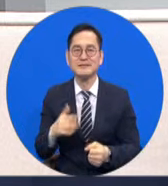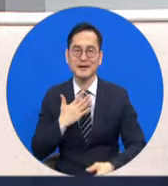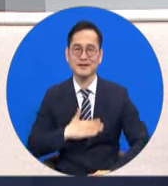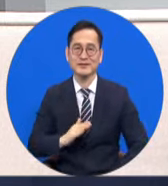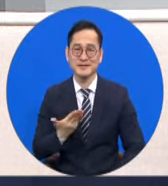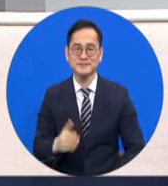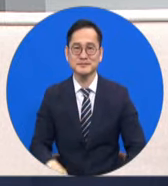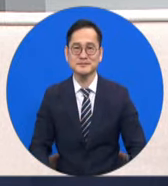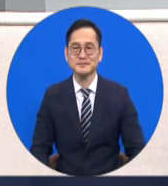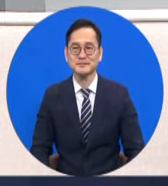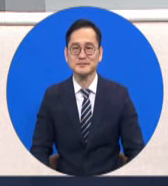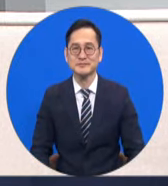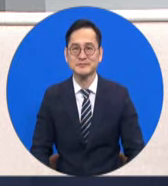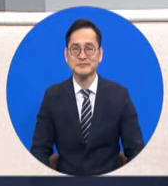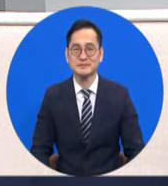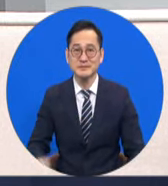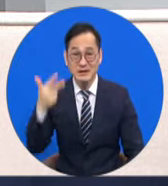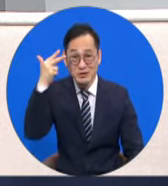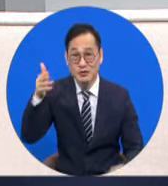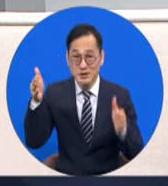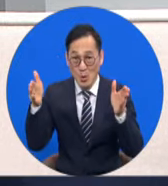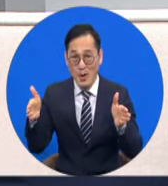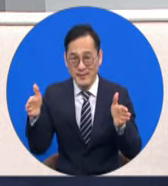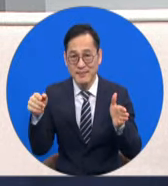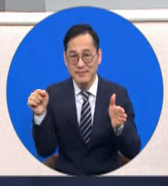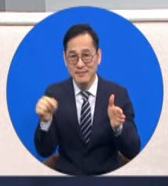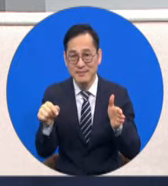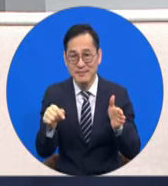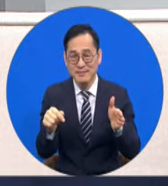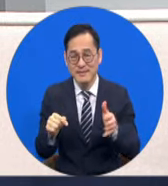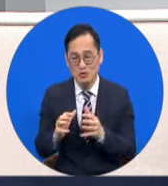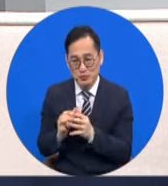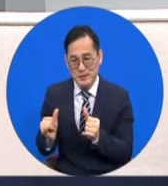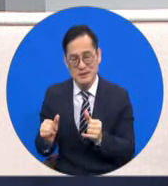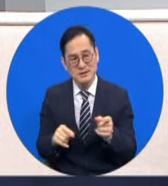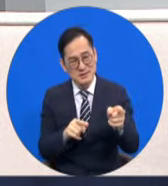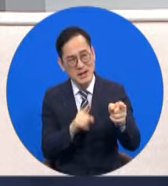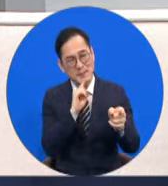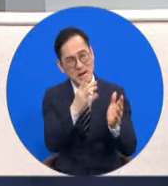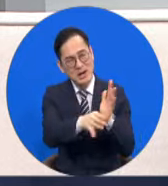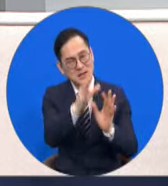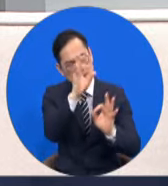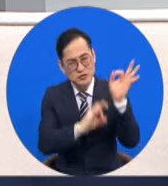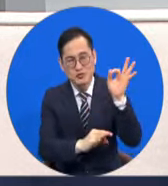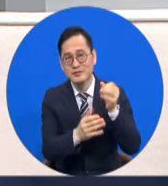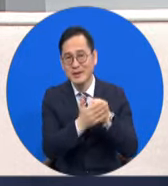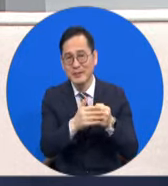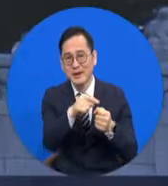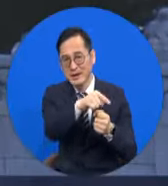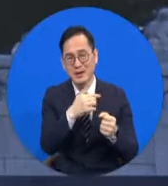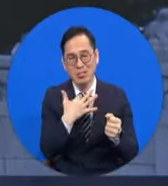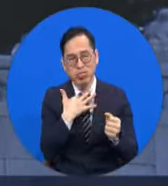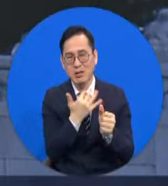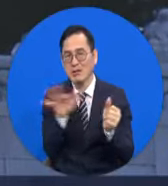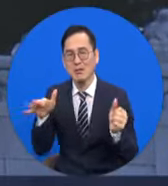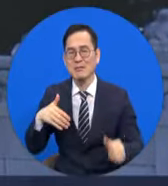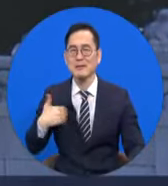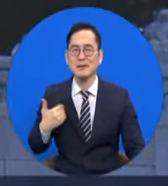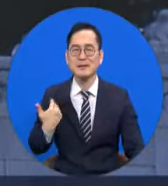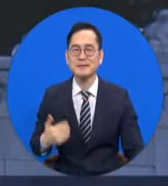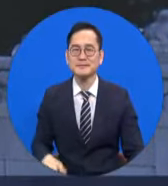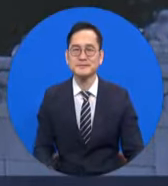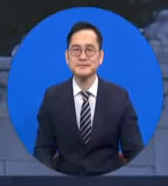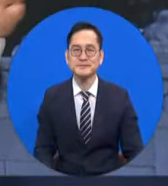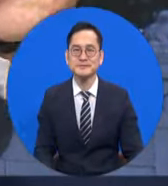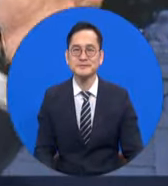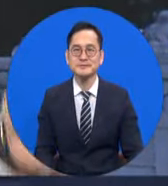블랙아웃 기간이라고는 해도 그 기간 동안에 상당히 많이 민심이 요동쳤을 수 있다 그렇게 보고 있습니다. 그렇군요. 국민의힘 내부에서는 이